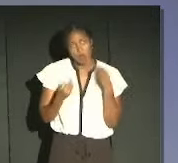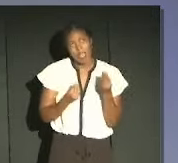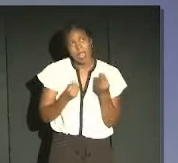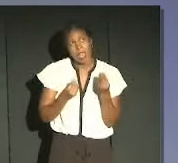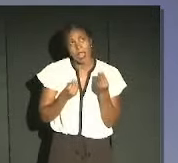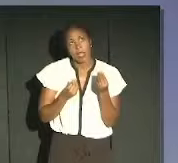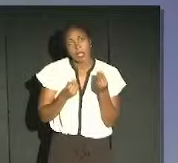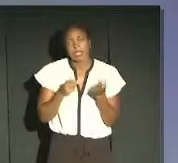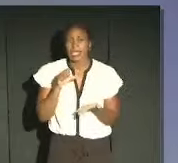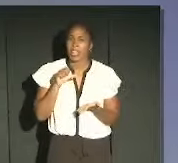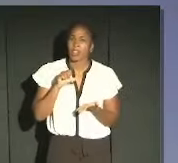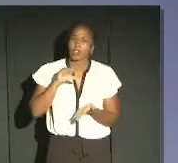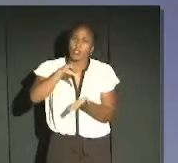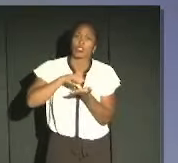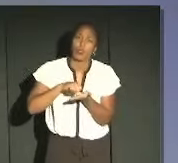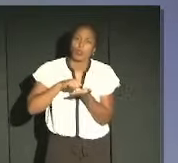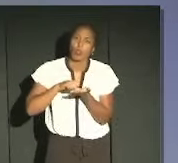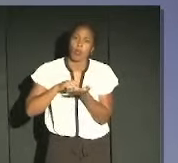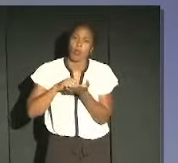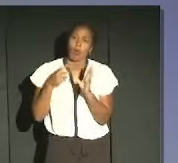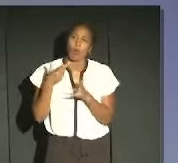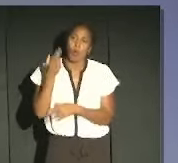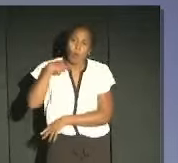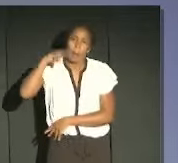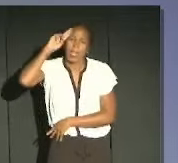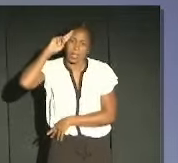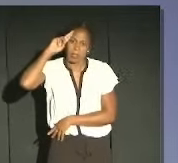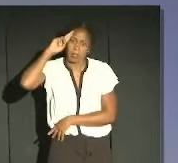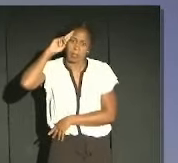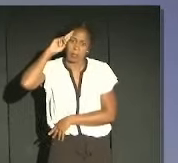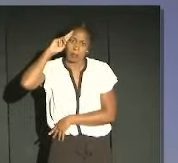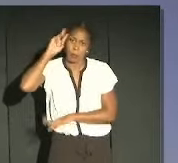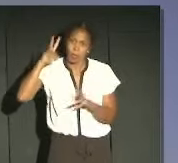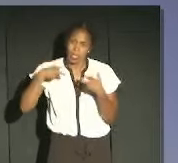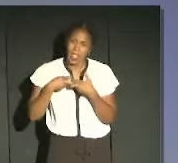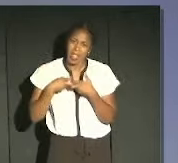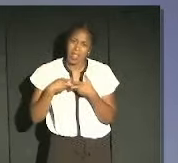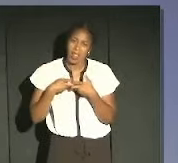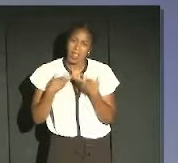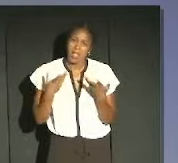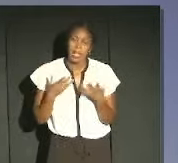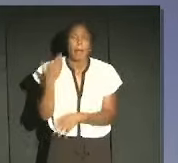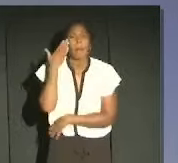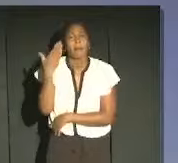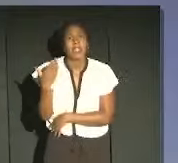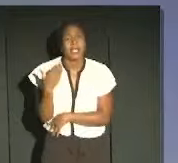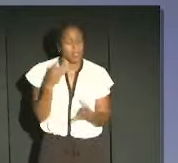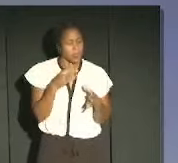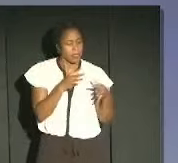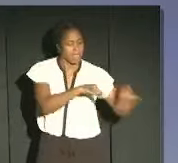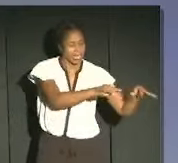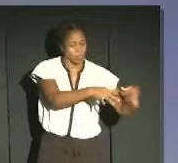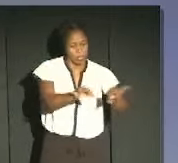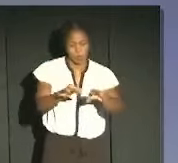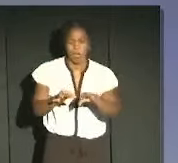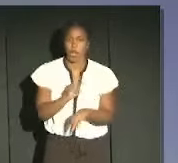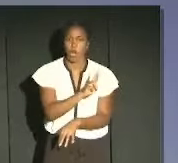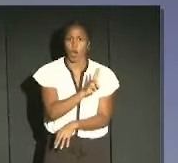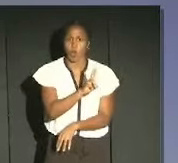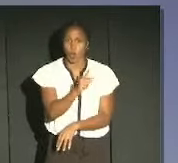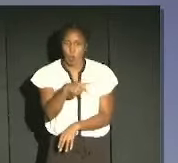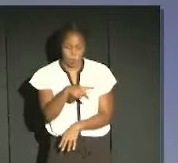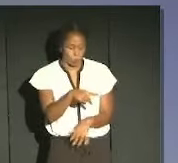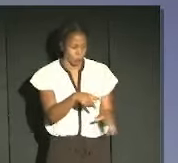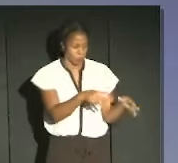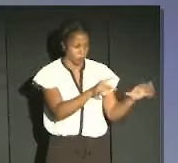Bruxelles moi j'ai une proposition à faire si on faisait des territoires ultra périphériques des territoire d'outr mer le